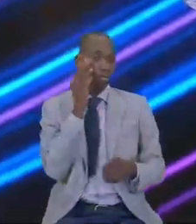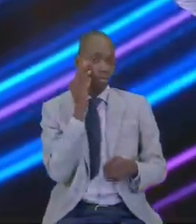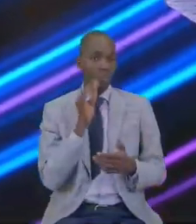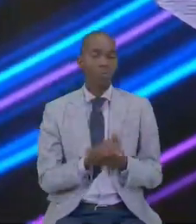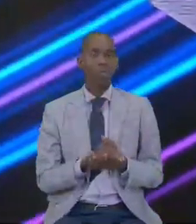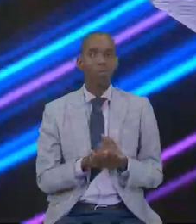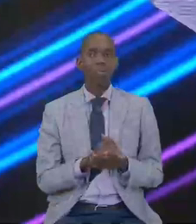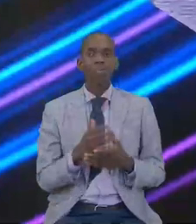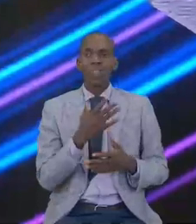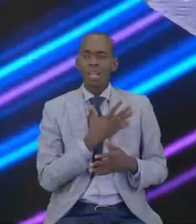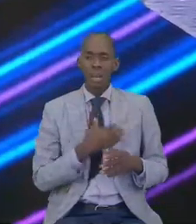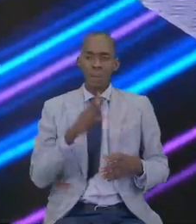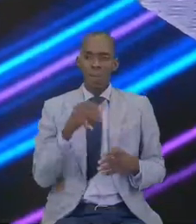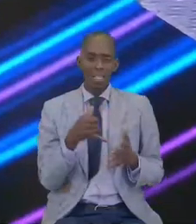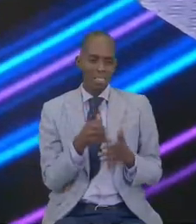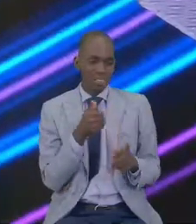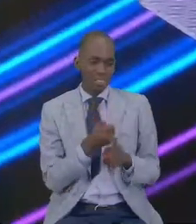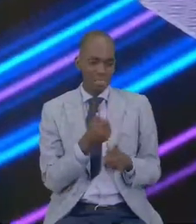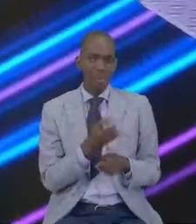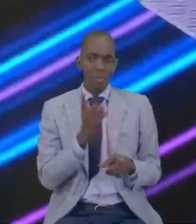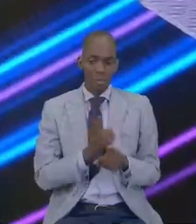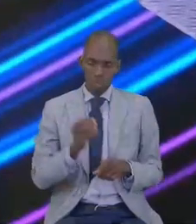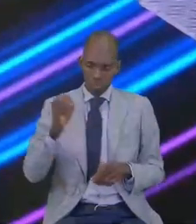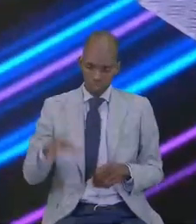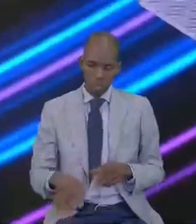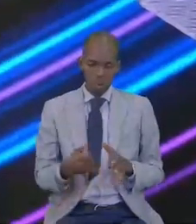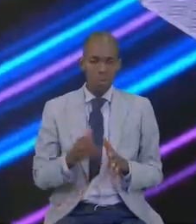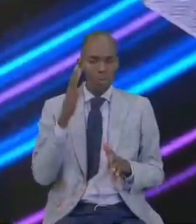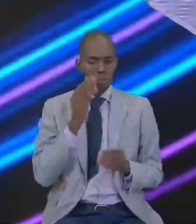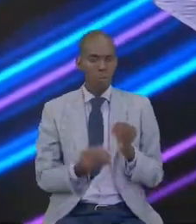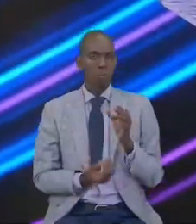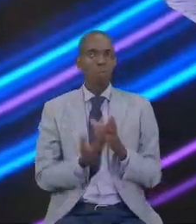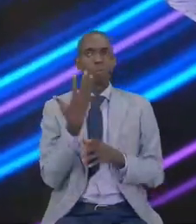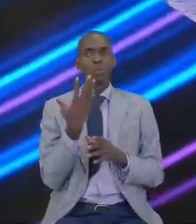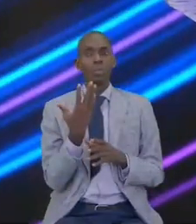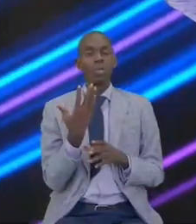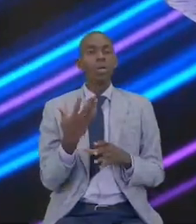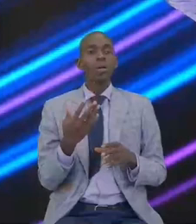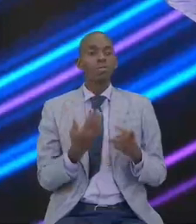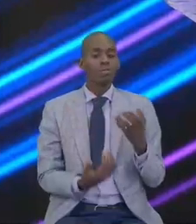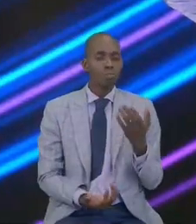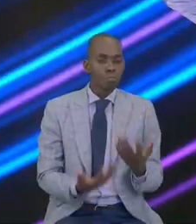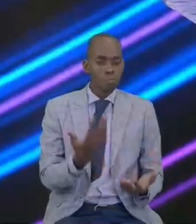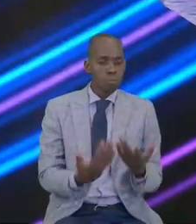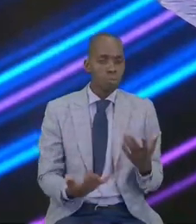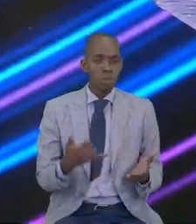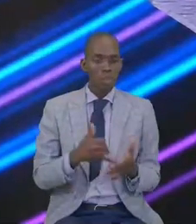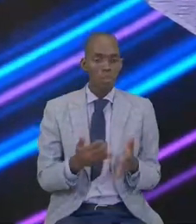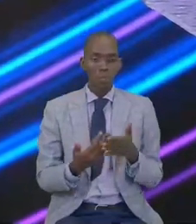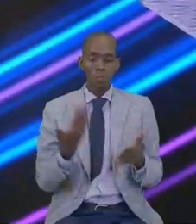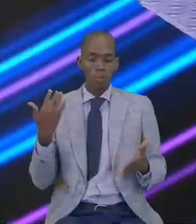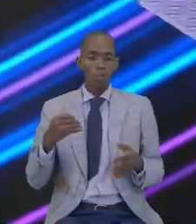normalement, tu plantes ça comme ça va pousser. Maintenant, quand tu prépares ça, avant de planter, est-ce que ça va